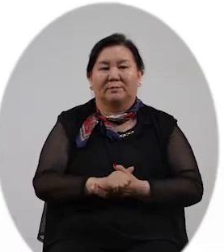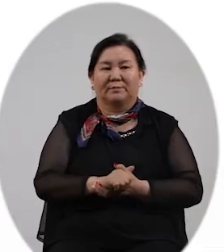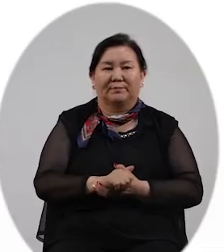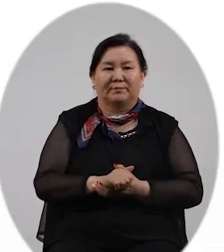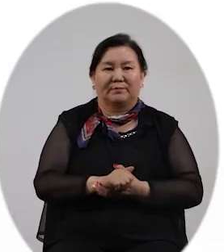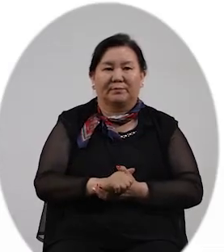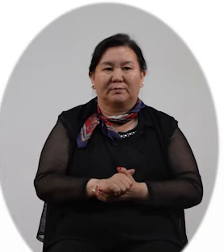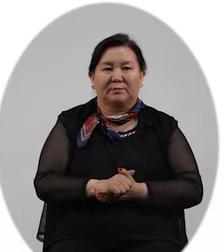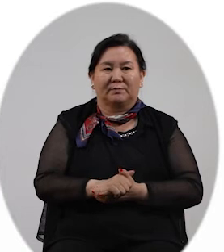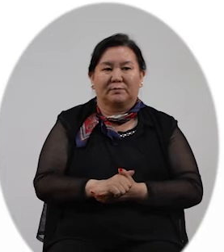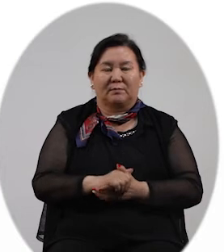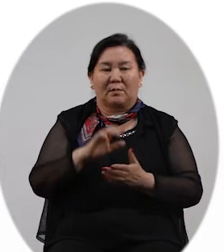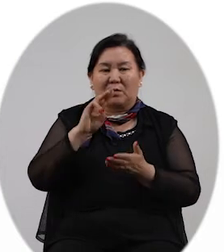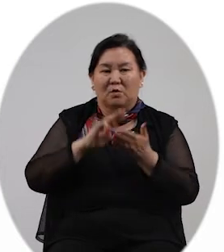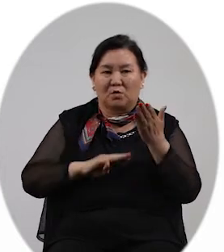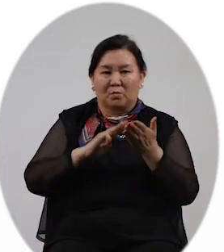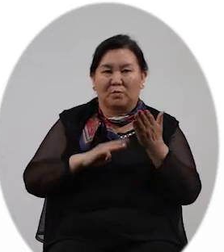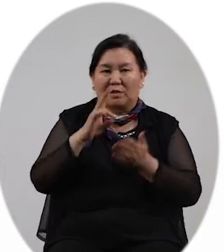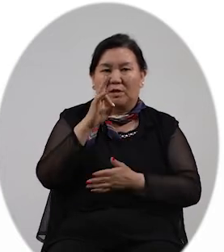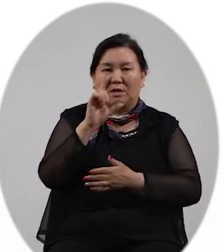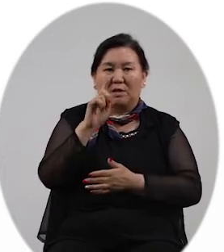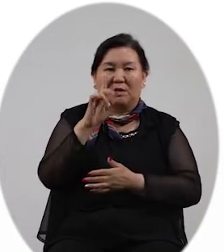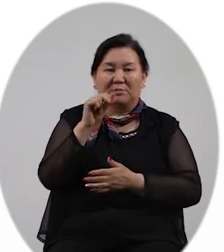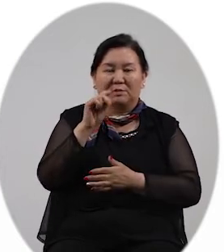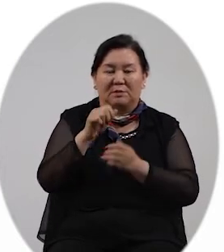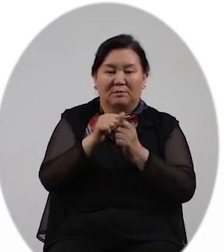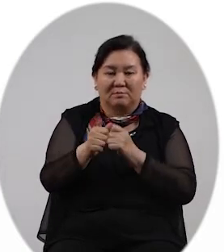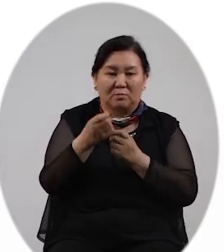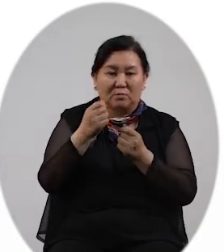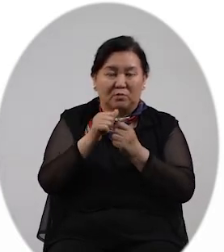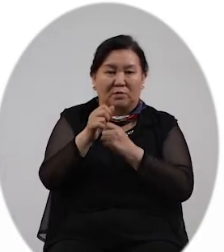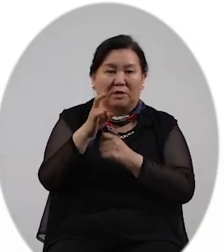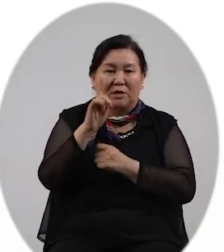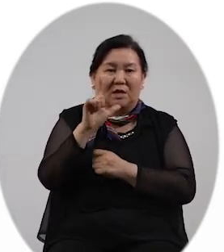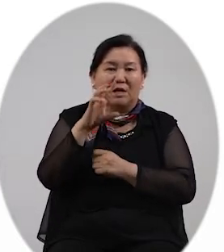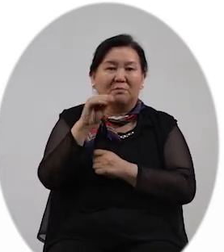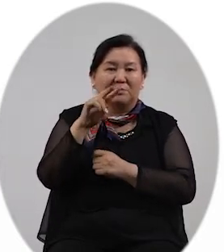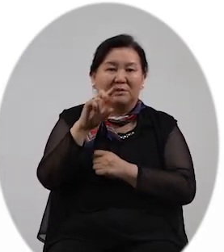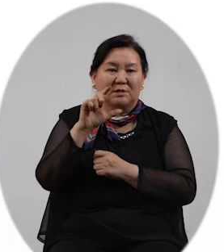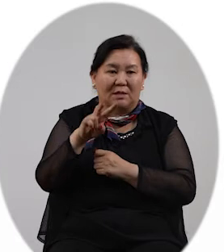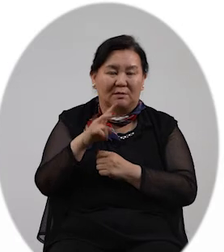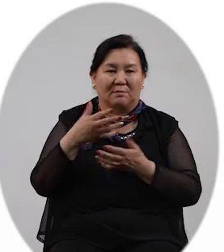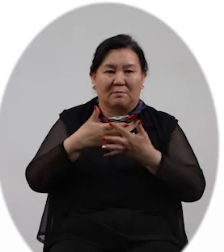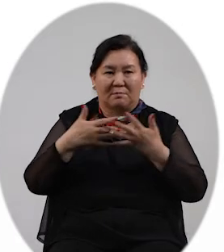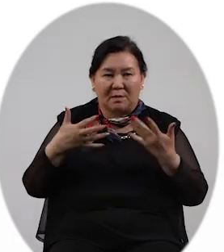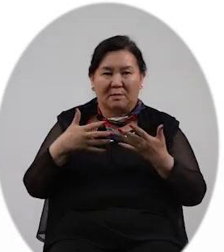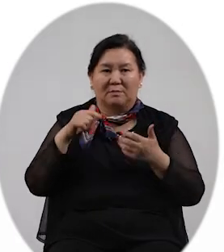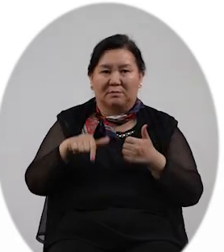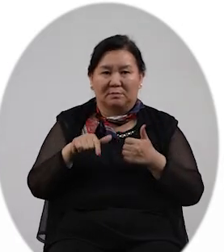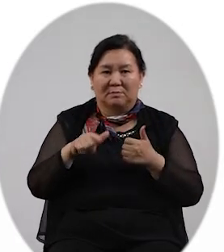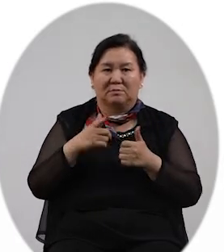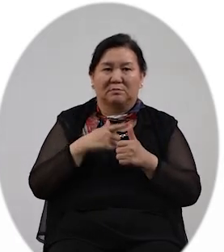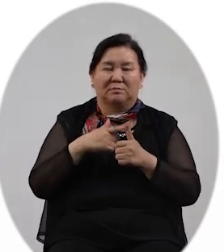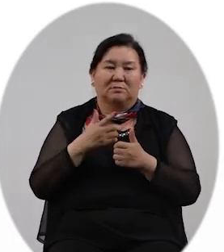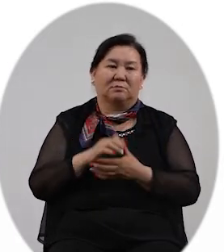Төлбөрийн нэхэмжлэх байж гэн. За төлбөрийн нэхэмжлэхтэр бол бараа бүтээгдэхүүний commercial invoice гэж